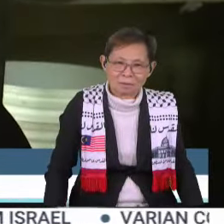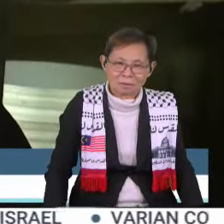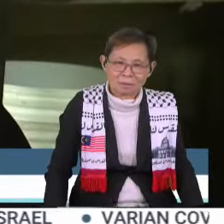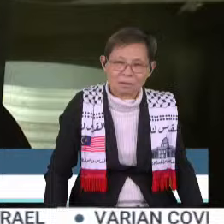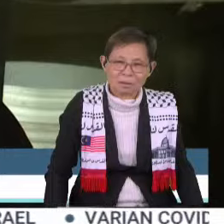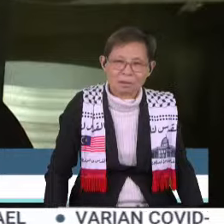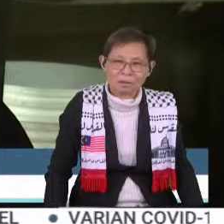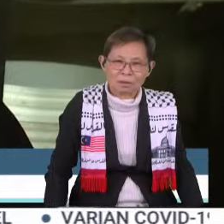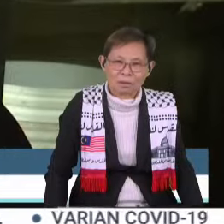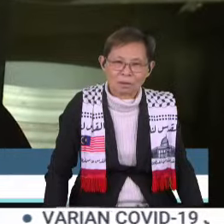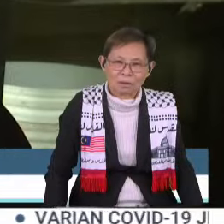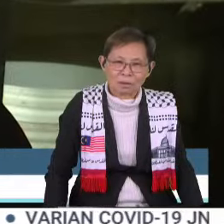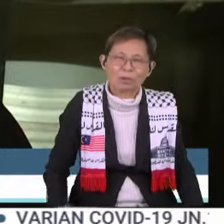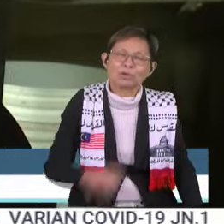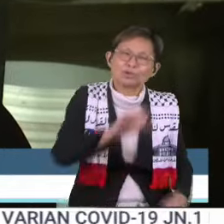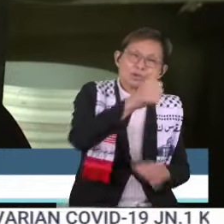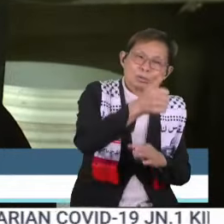kita